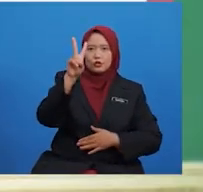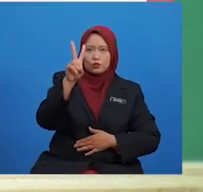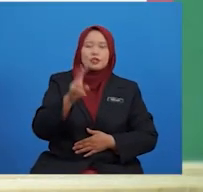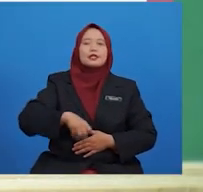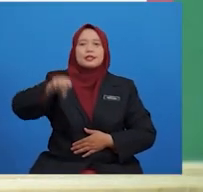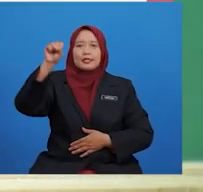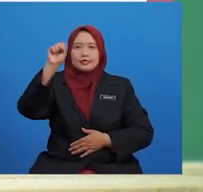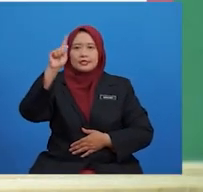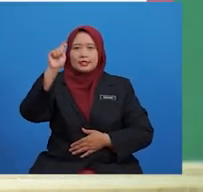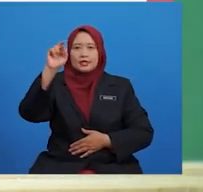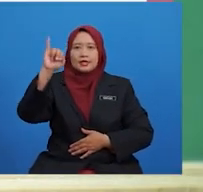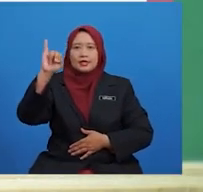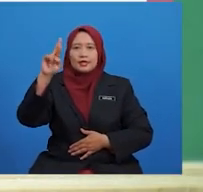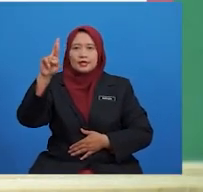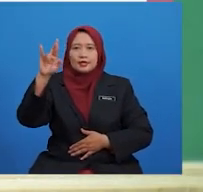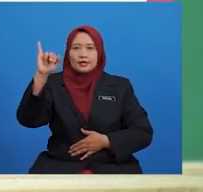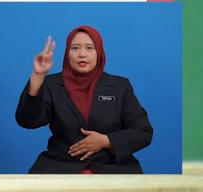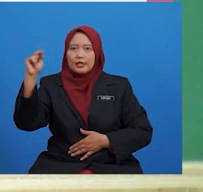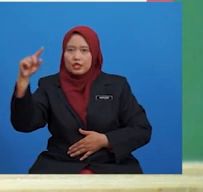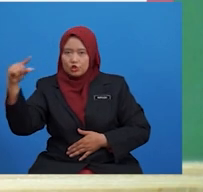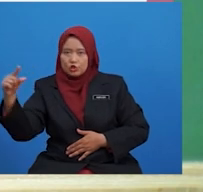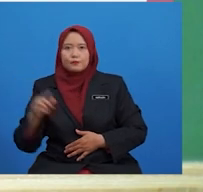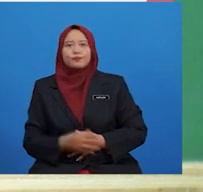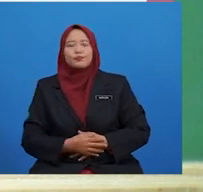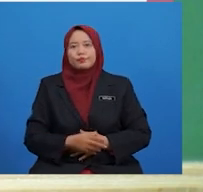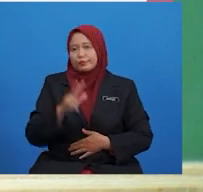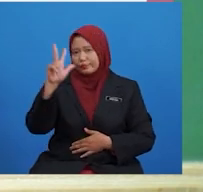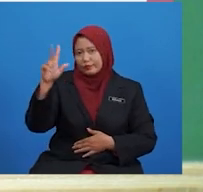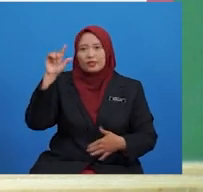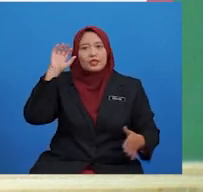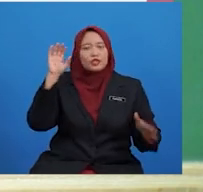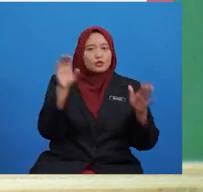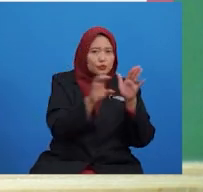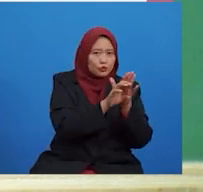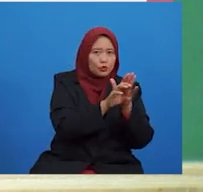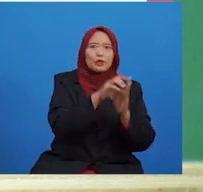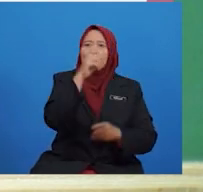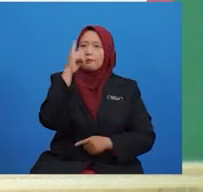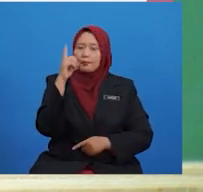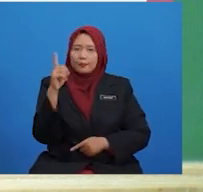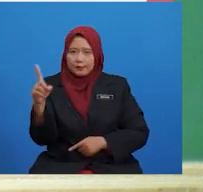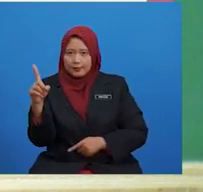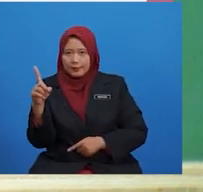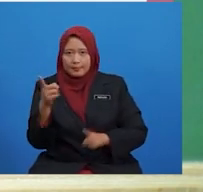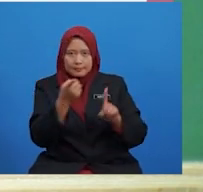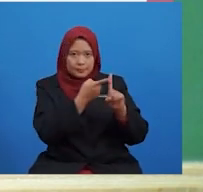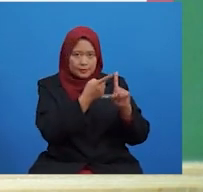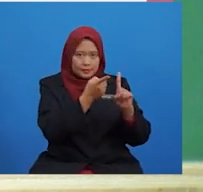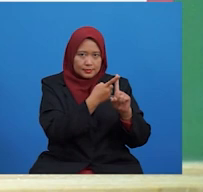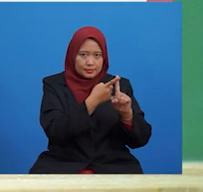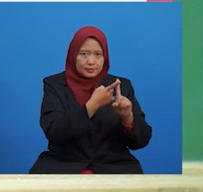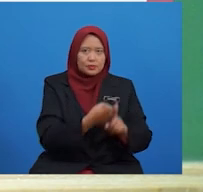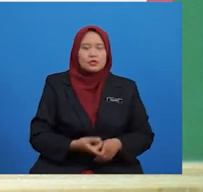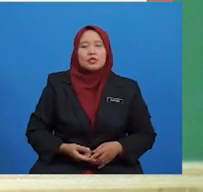Terdapat 3 contoh pengisytiharan, iaitu contoh pertama. Perkataan string menunjukkan jenis